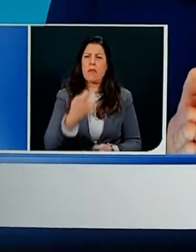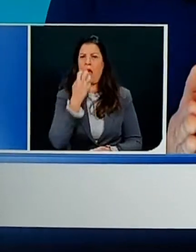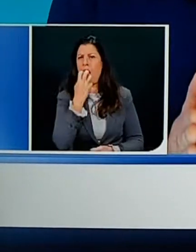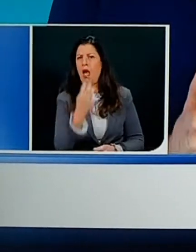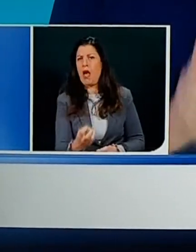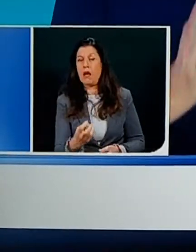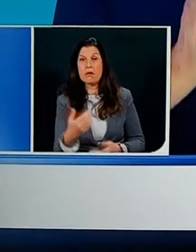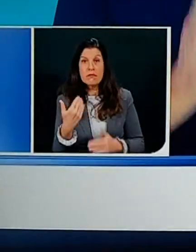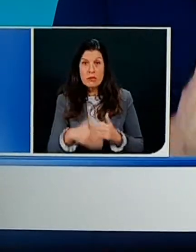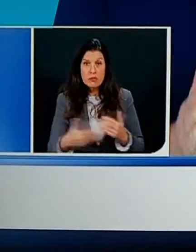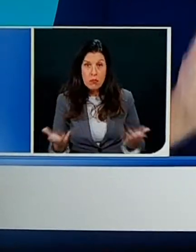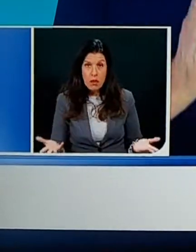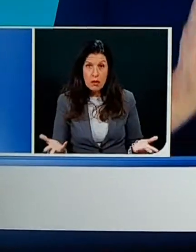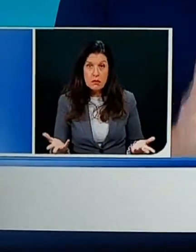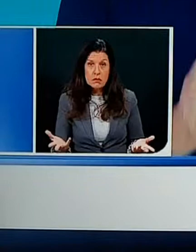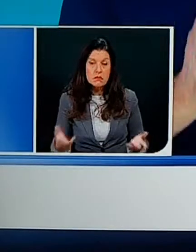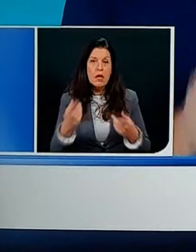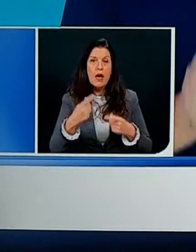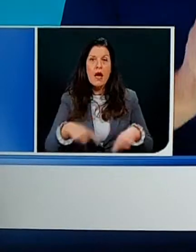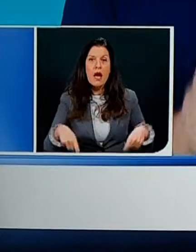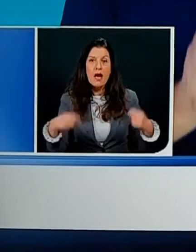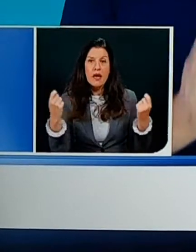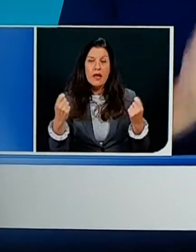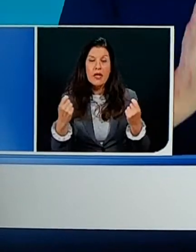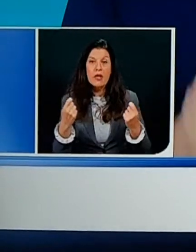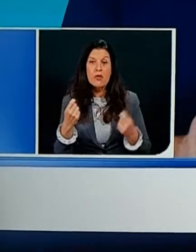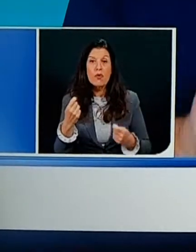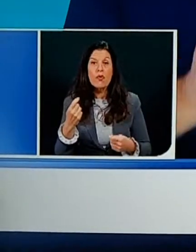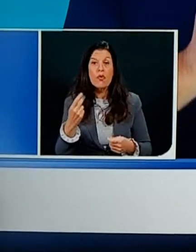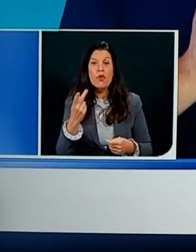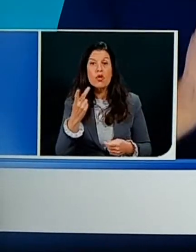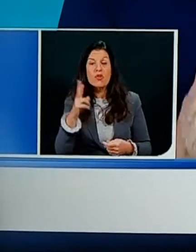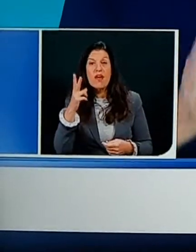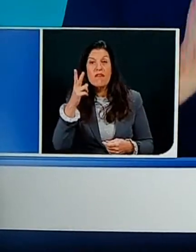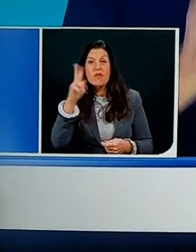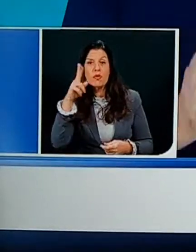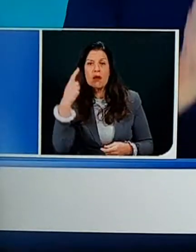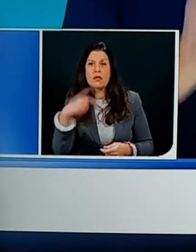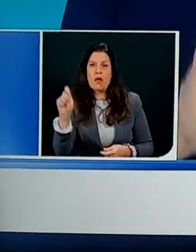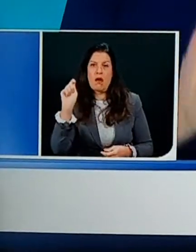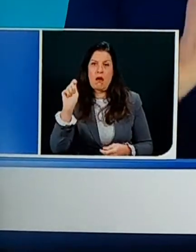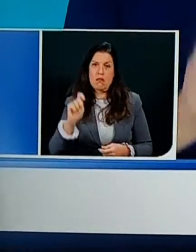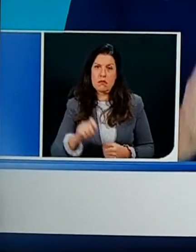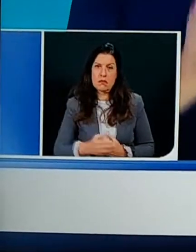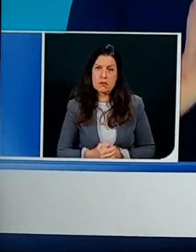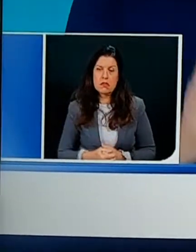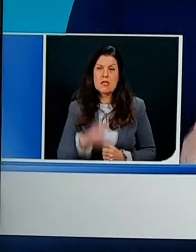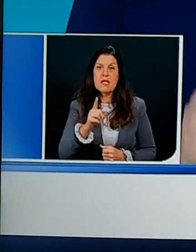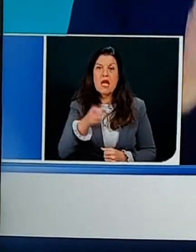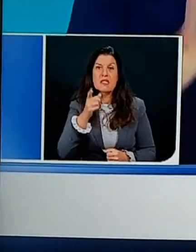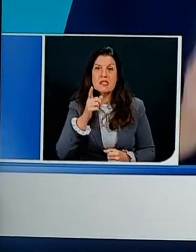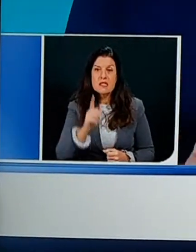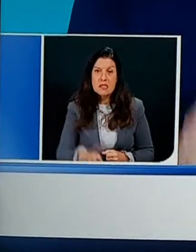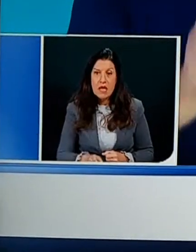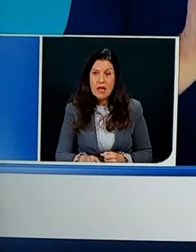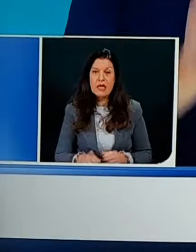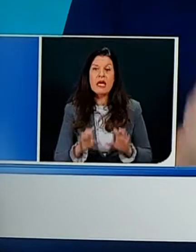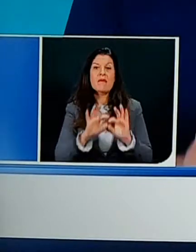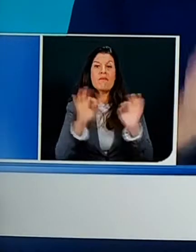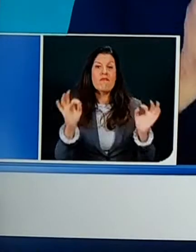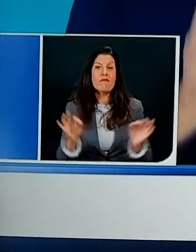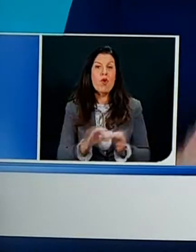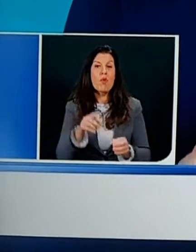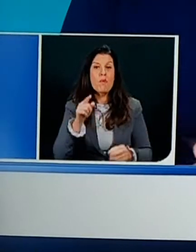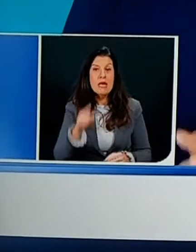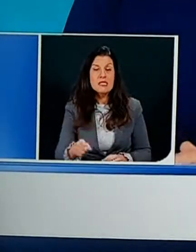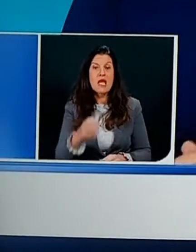ובסופו של דבר, החינוך הולך בנייה עוד ועוד עוד יקר. אנחנו עשינו מאבק על הצפיפות. אתה צריך לקחת את הפורום, 300 מיליון